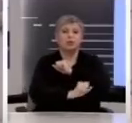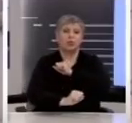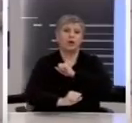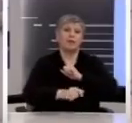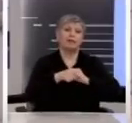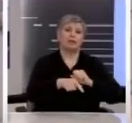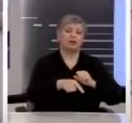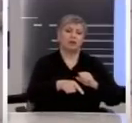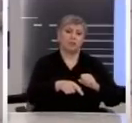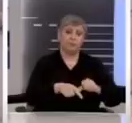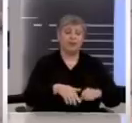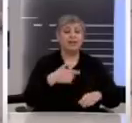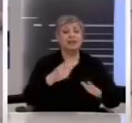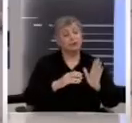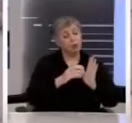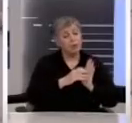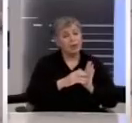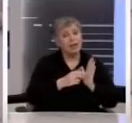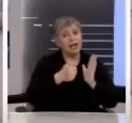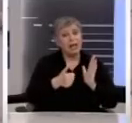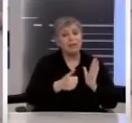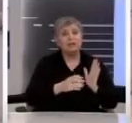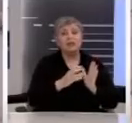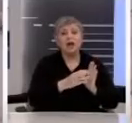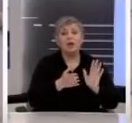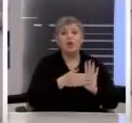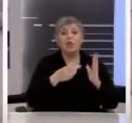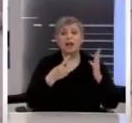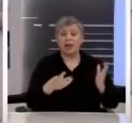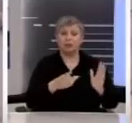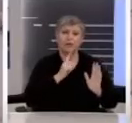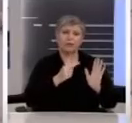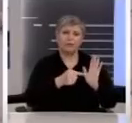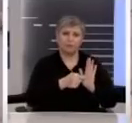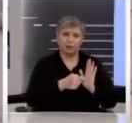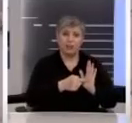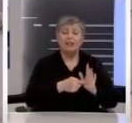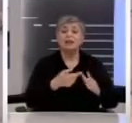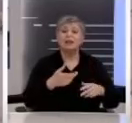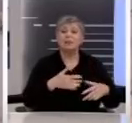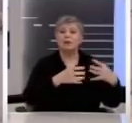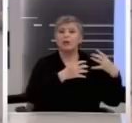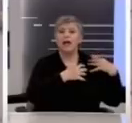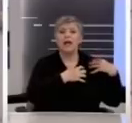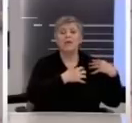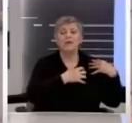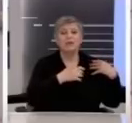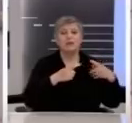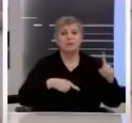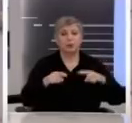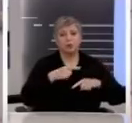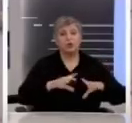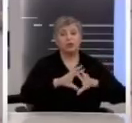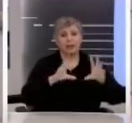οργάνου. Σύμφωνα δε με την παράγραφο 6 του άρθρου 18 του ιδίου κώδικα, καθήκοντα γραμματέα του ΚΙΣΕΑ ασκεί ο Γενικός Γραμματέας